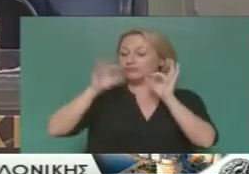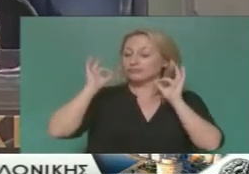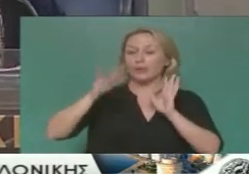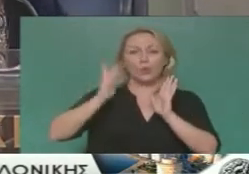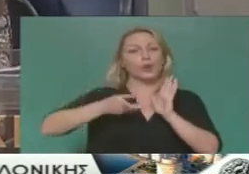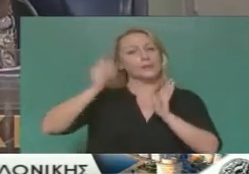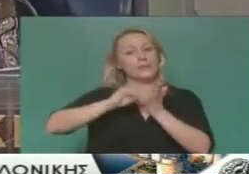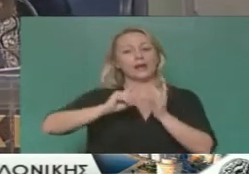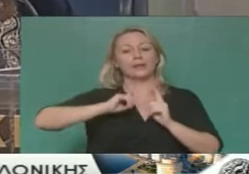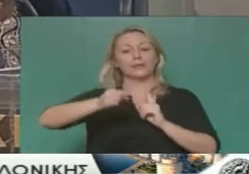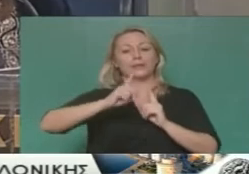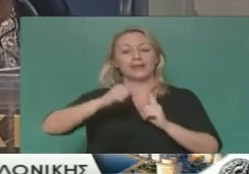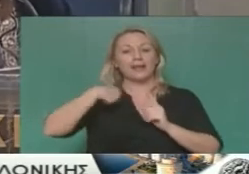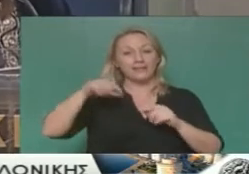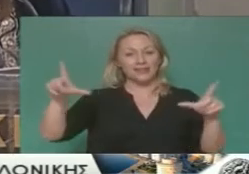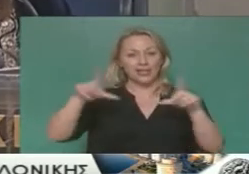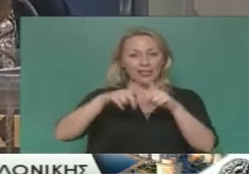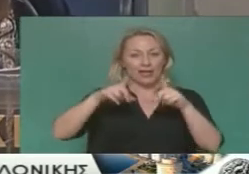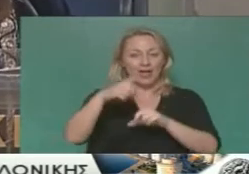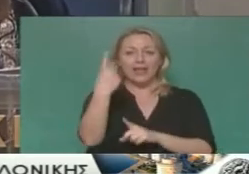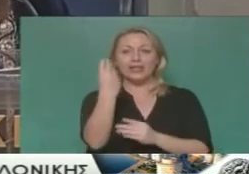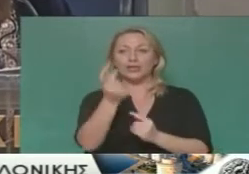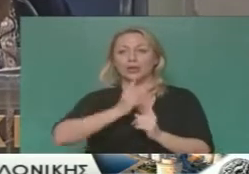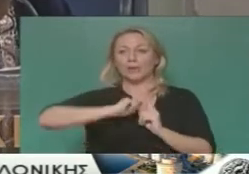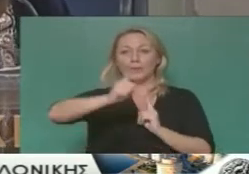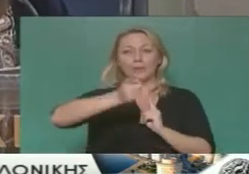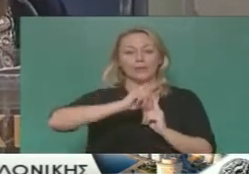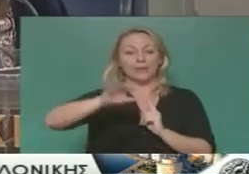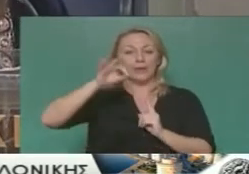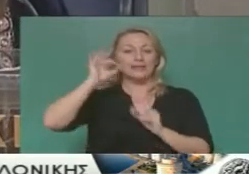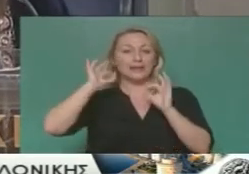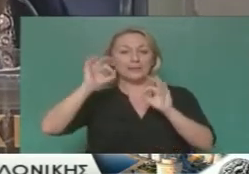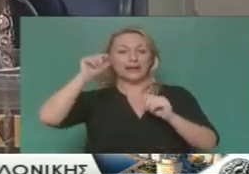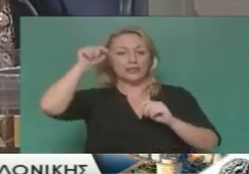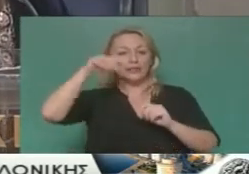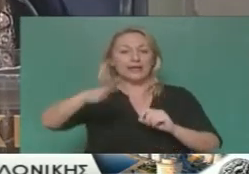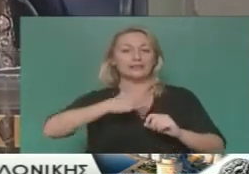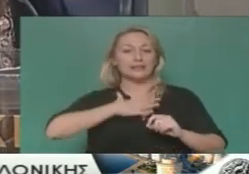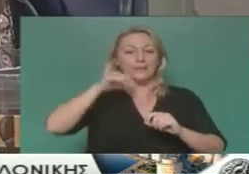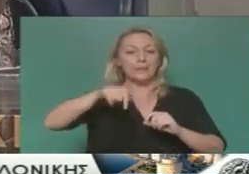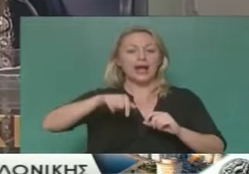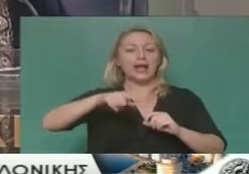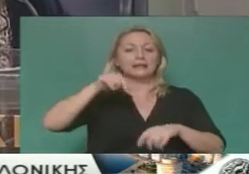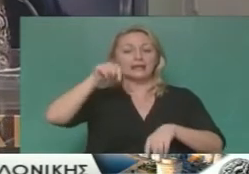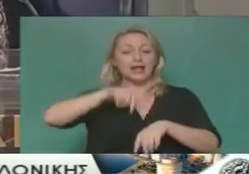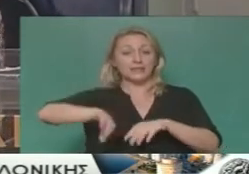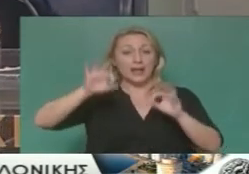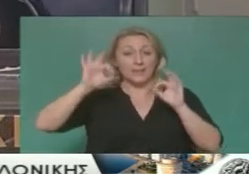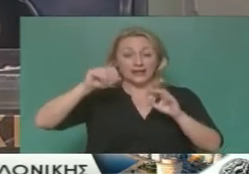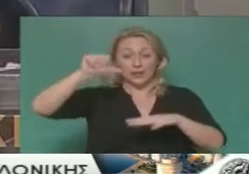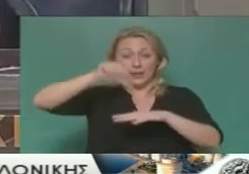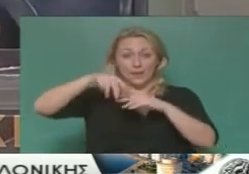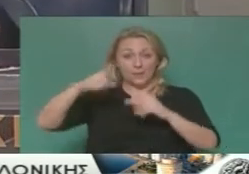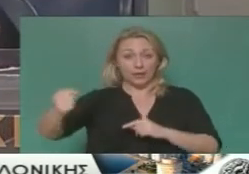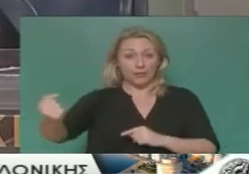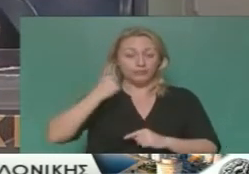κυκλοφορούν. Πειραματίστηκαν με το μοναδικό μέσο μαζικής μεταφοράς της Μακεδονίας μας, της μεγαλούπολης της Μακεδονίας μας, και